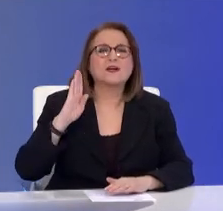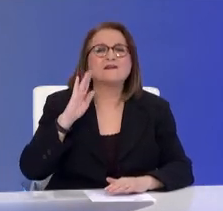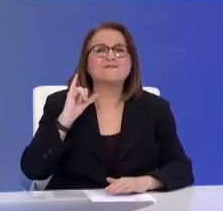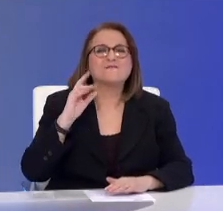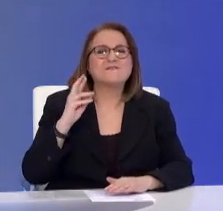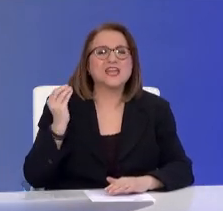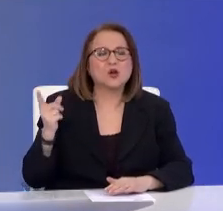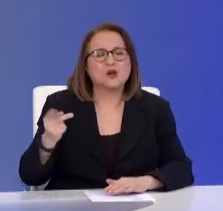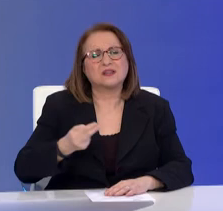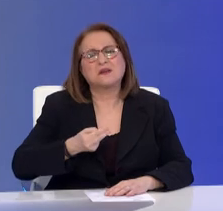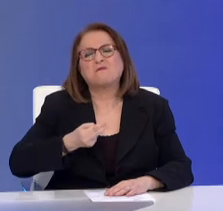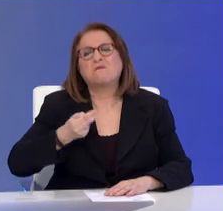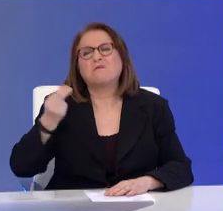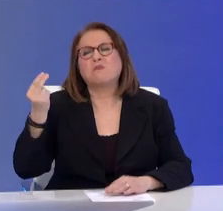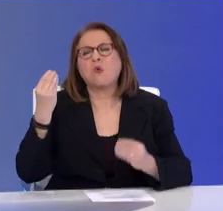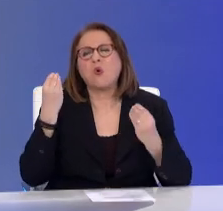εξαίρετο παράδειγμα